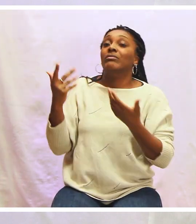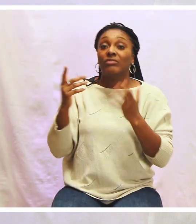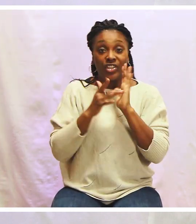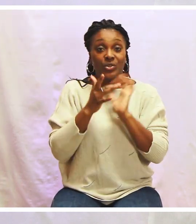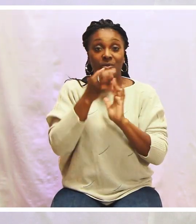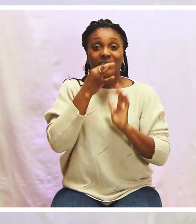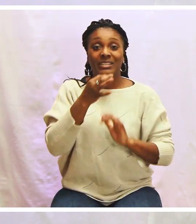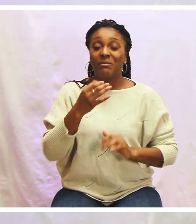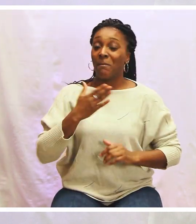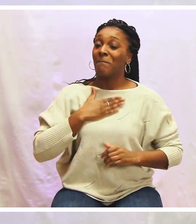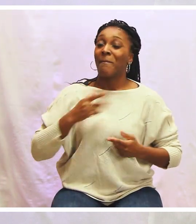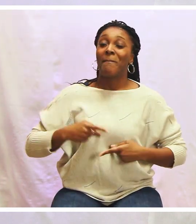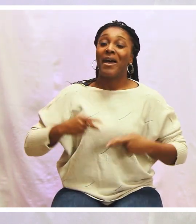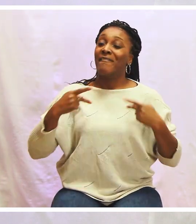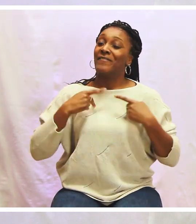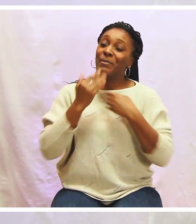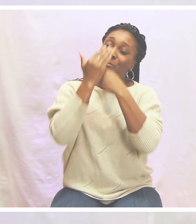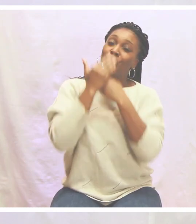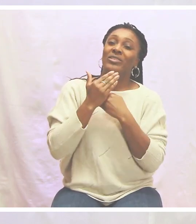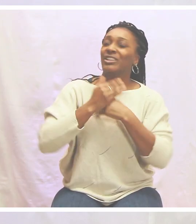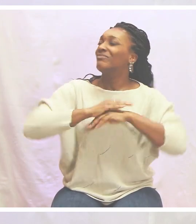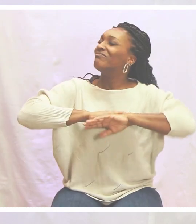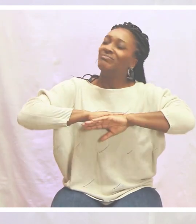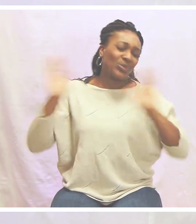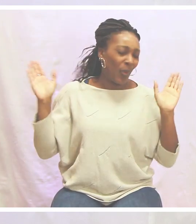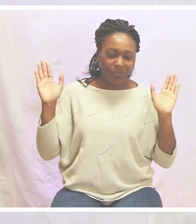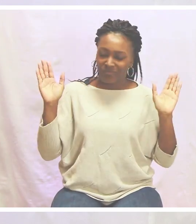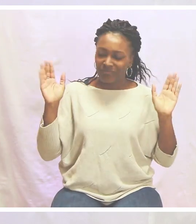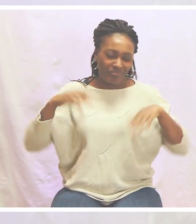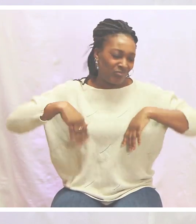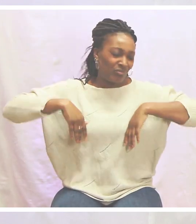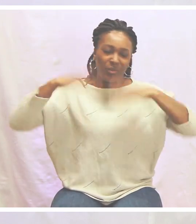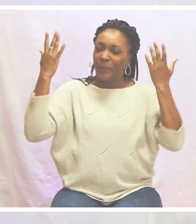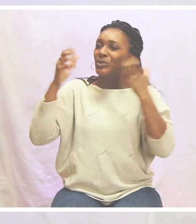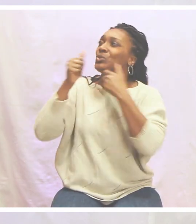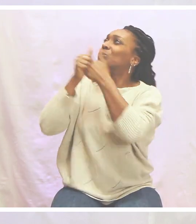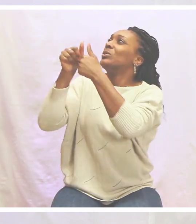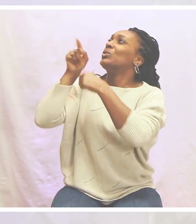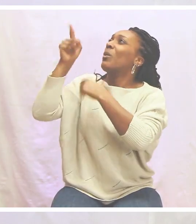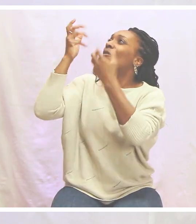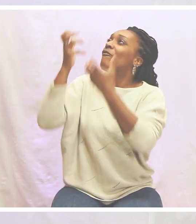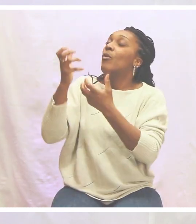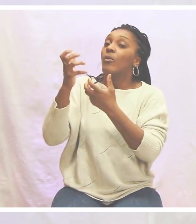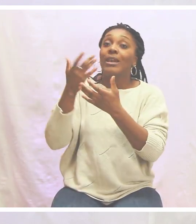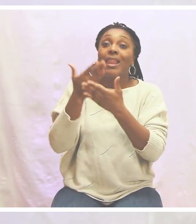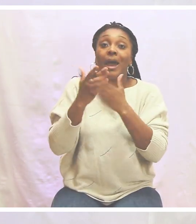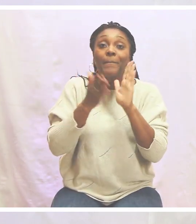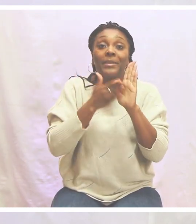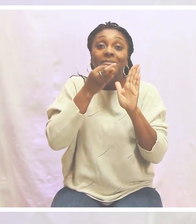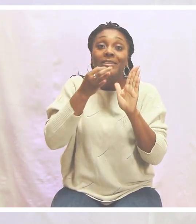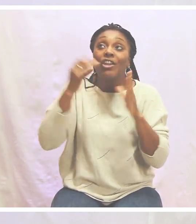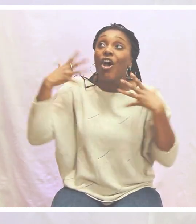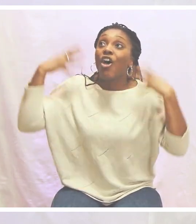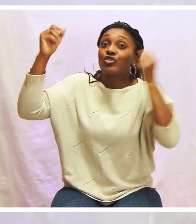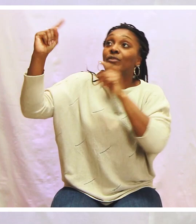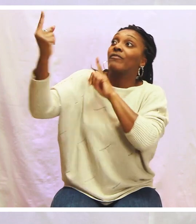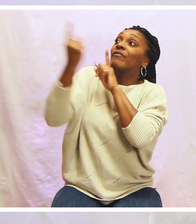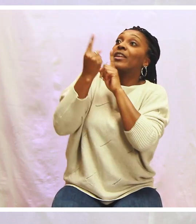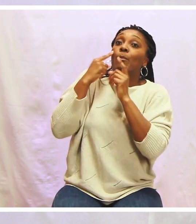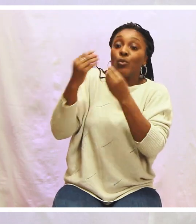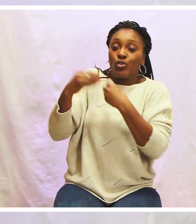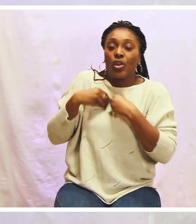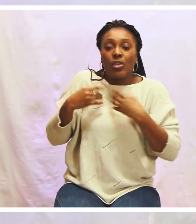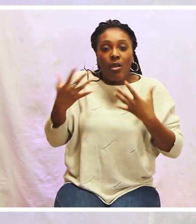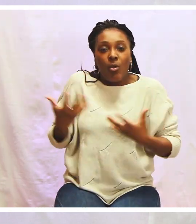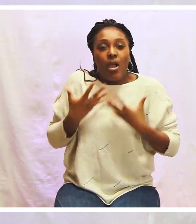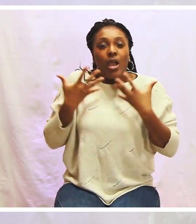de préserver ma vie. La Bible nous dit, alors un ange lui apparut du ciel pour le fortifier. On voit